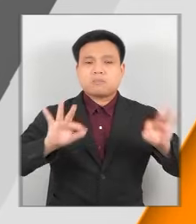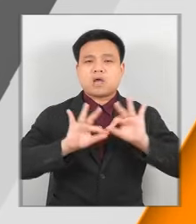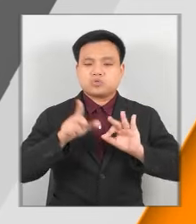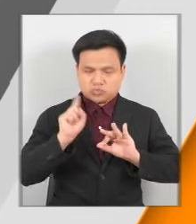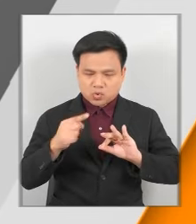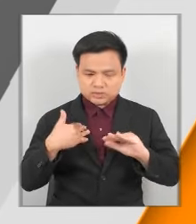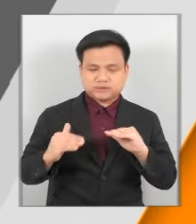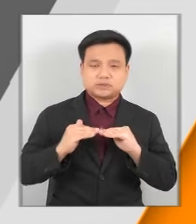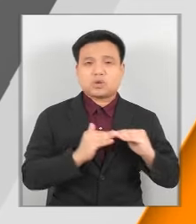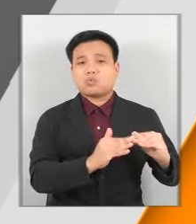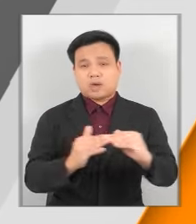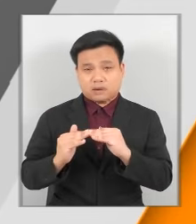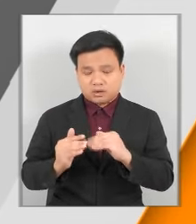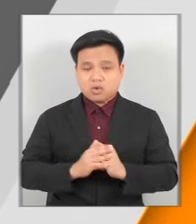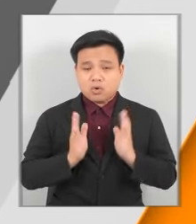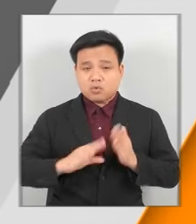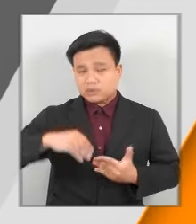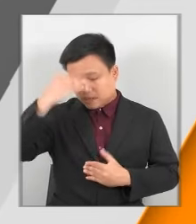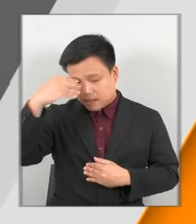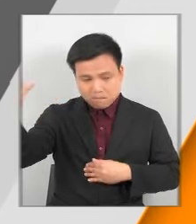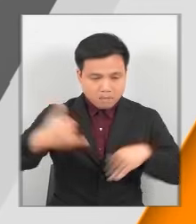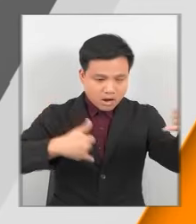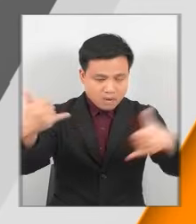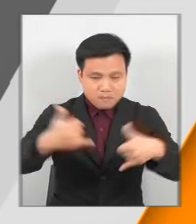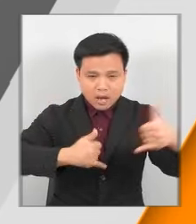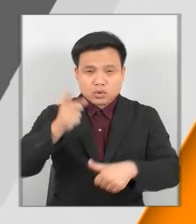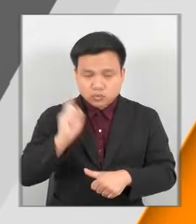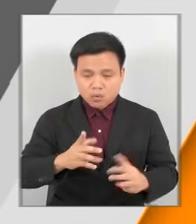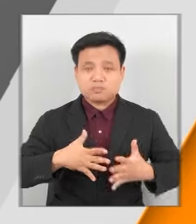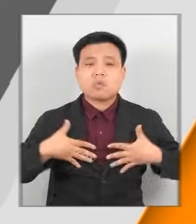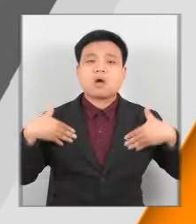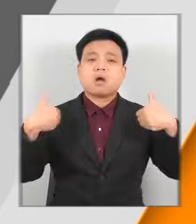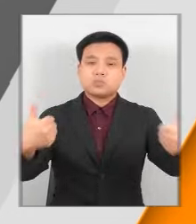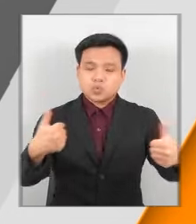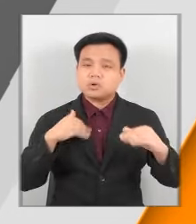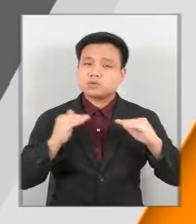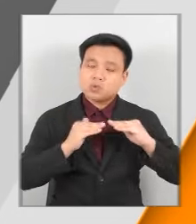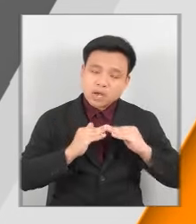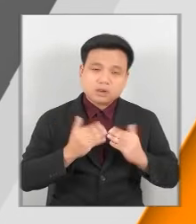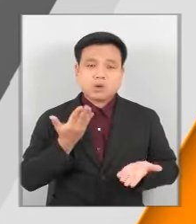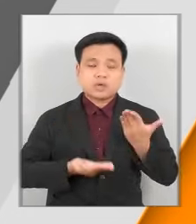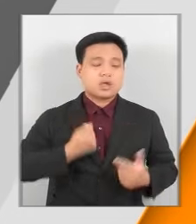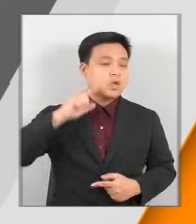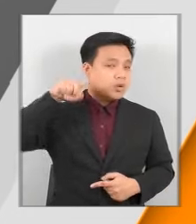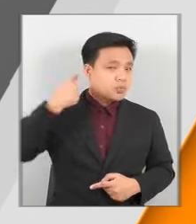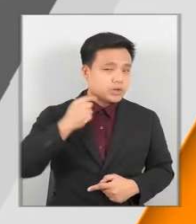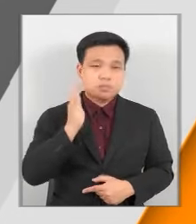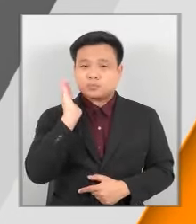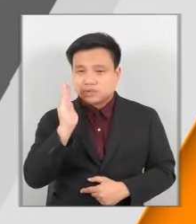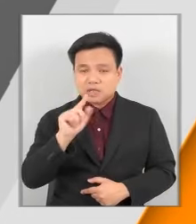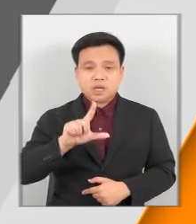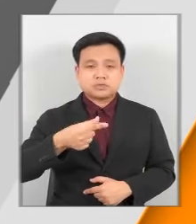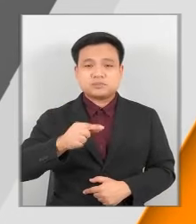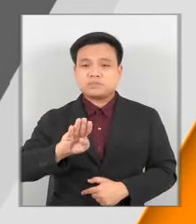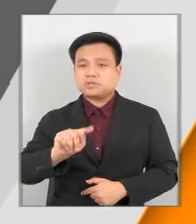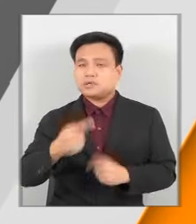ให้เรียนที่เนี่ยอย่างอย่ามีความสุขไม่ว่าจะเพศหญิงเพศชายแล้วก็เพศทางเลือกคือหลักๆเนี่ยการแ่งกายอาจจะไม่ได้